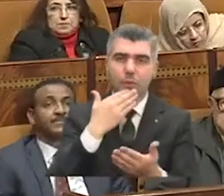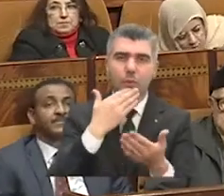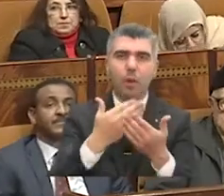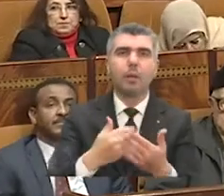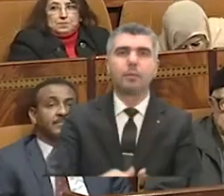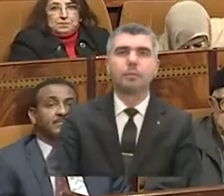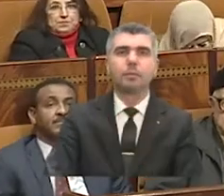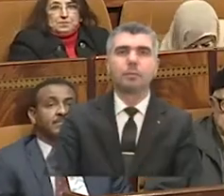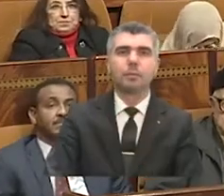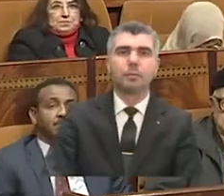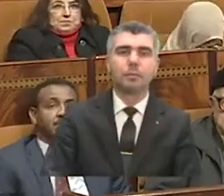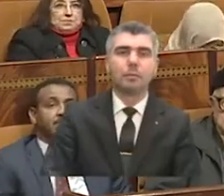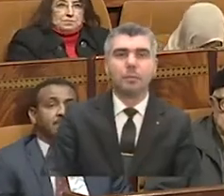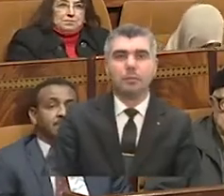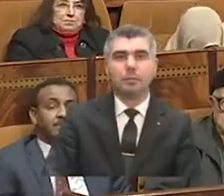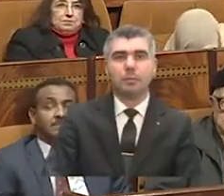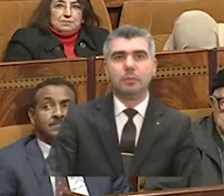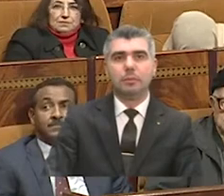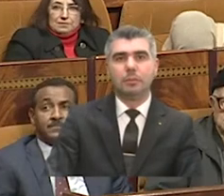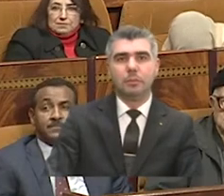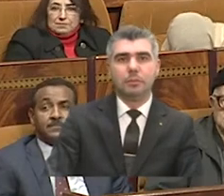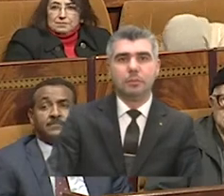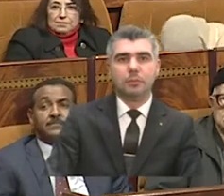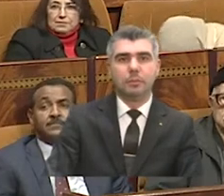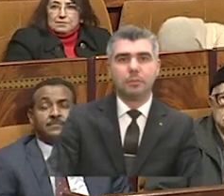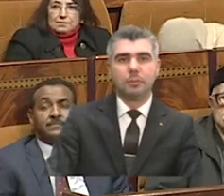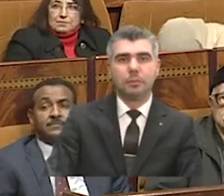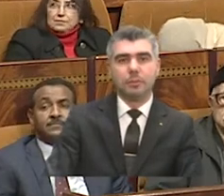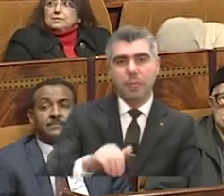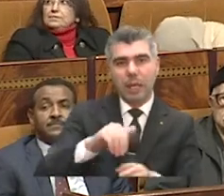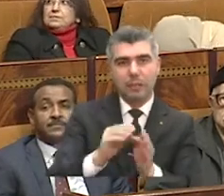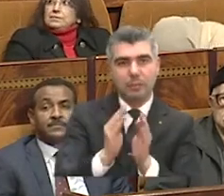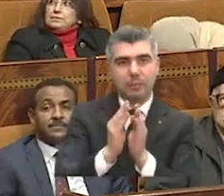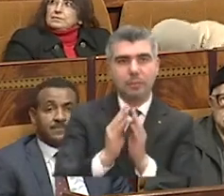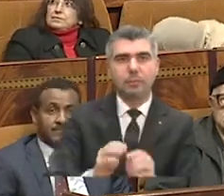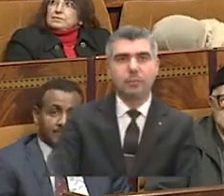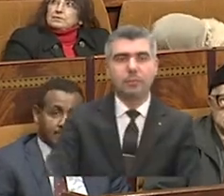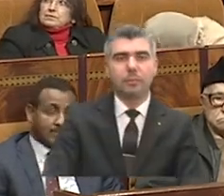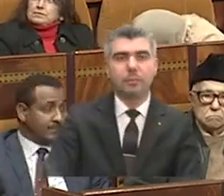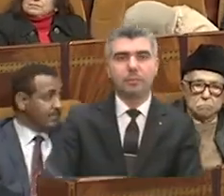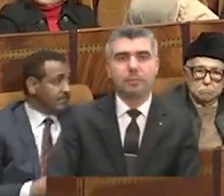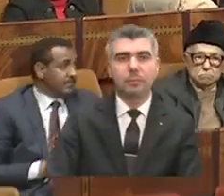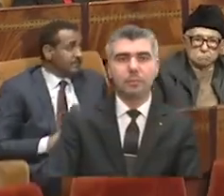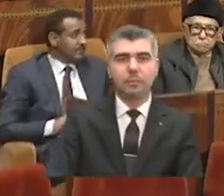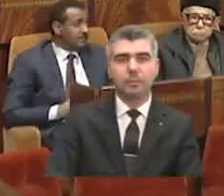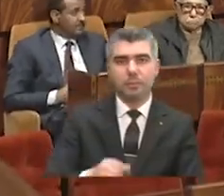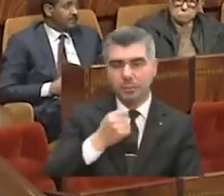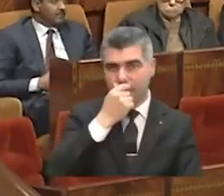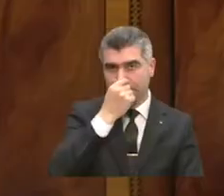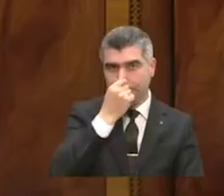surtout, elles sont basées sur des allégations fallacieuses.